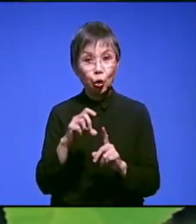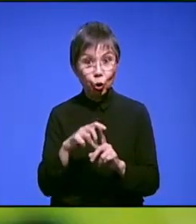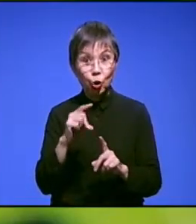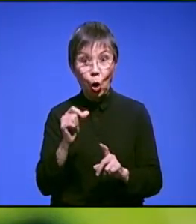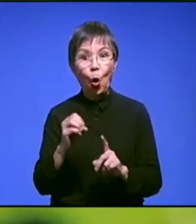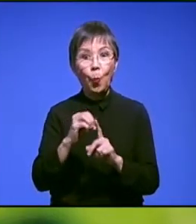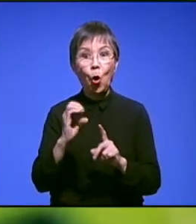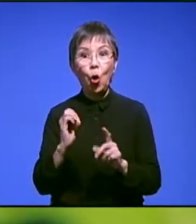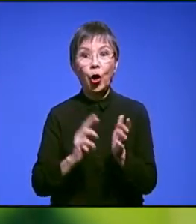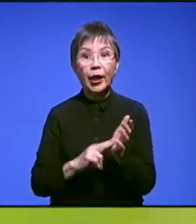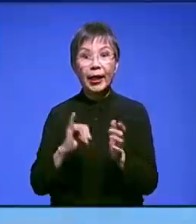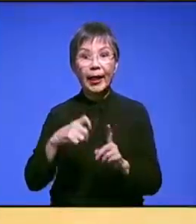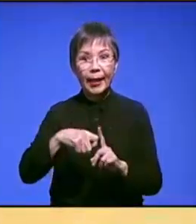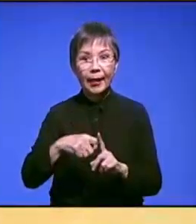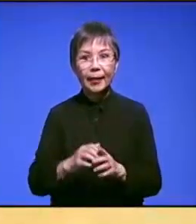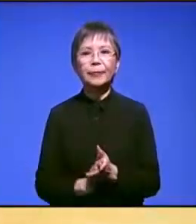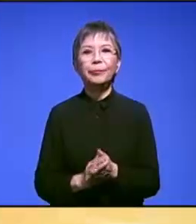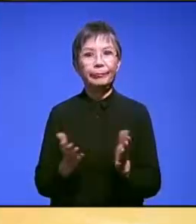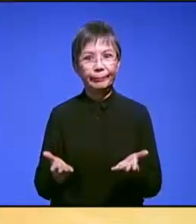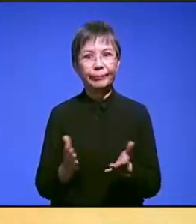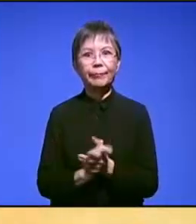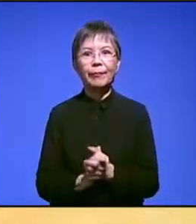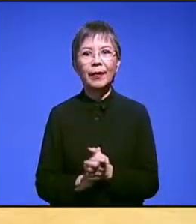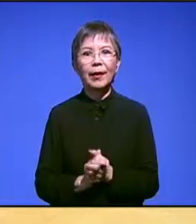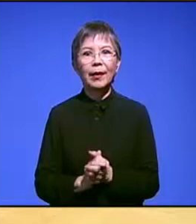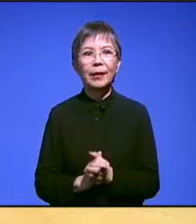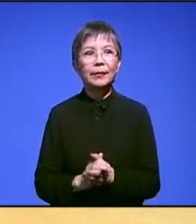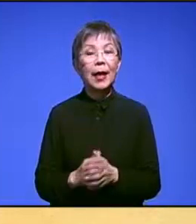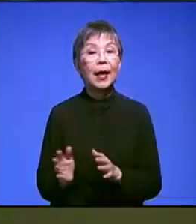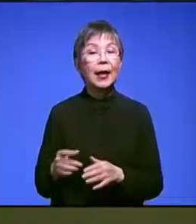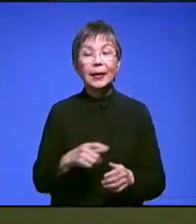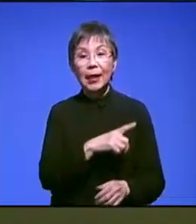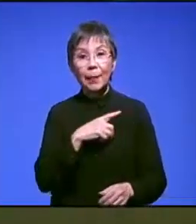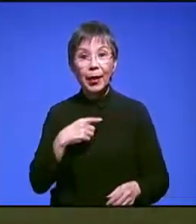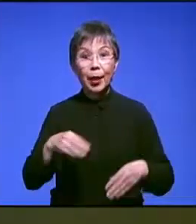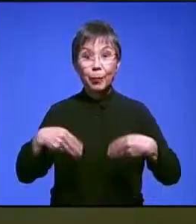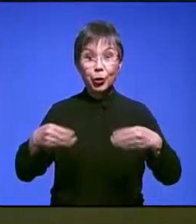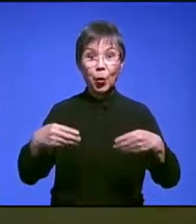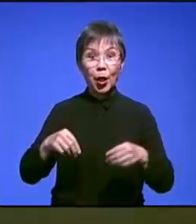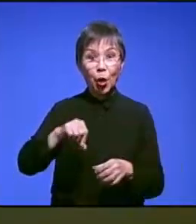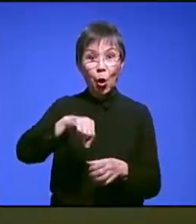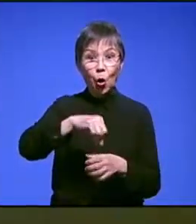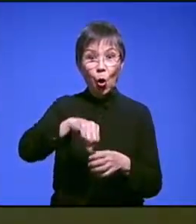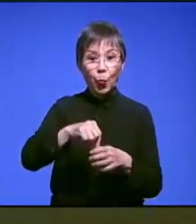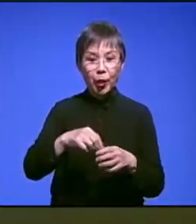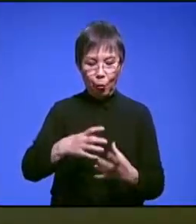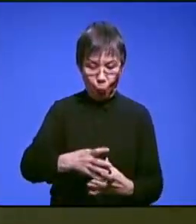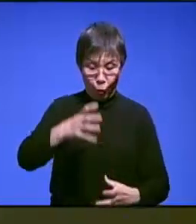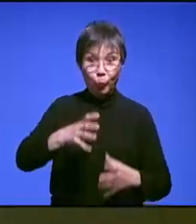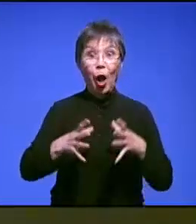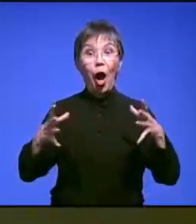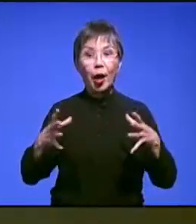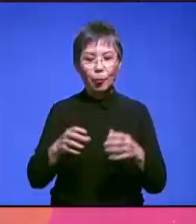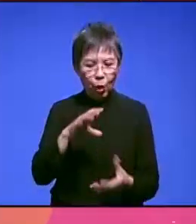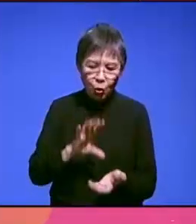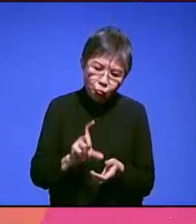pengisi waktu dan penghilang stres. Satu lagi yang hits di awal pandemi berlangsung adalah penjualan kopi dalam kemasan botol besar,